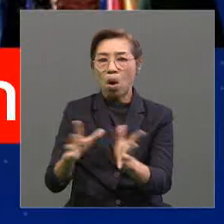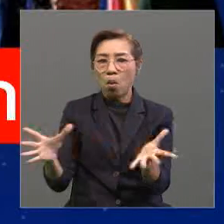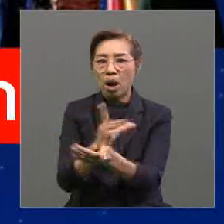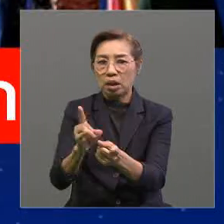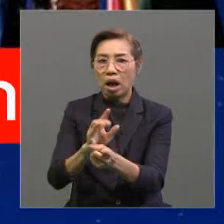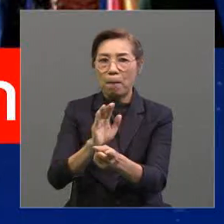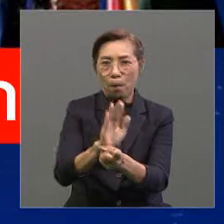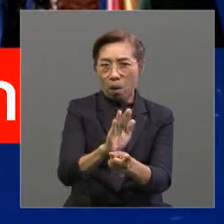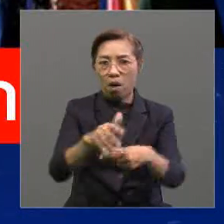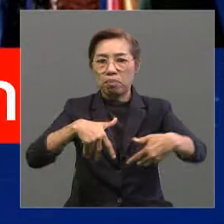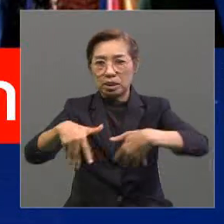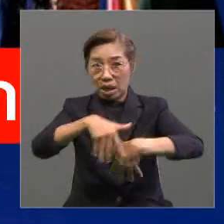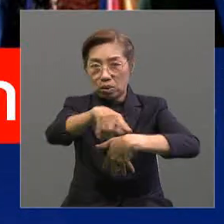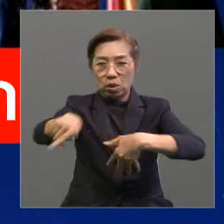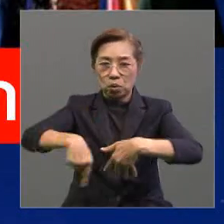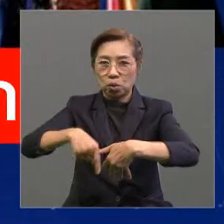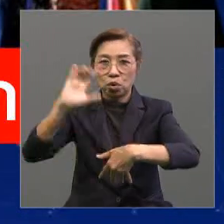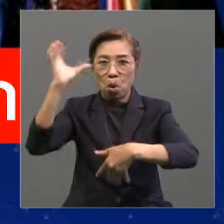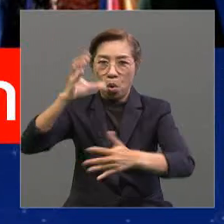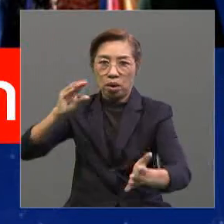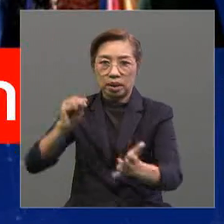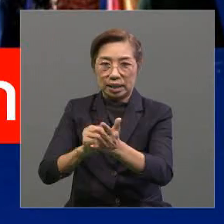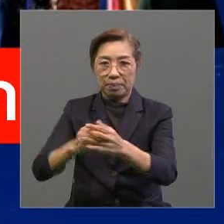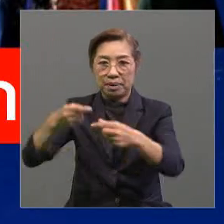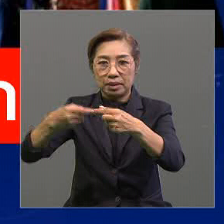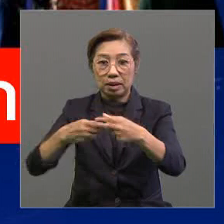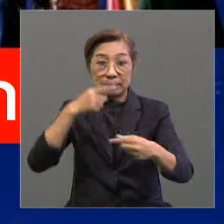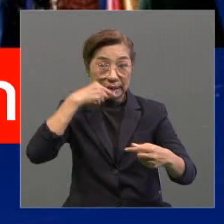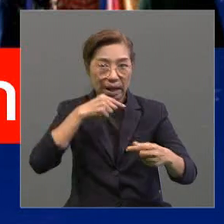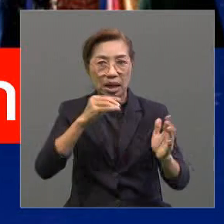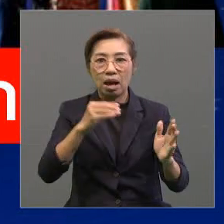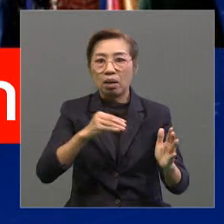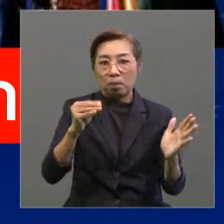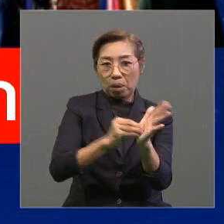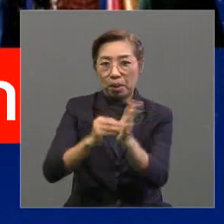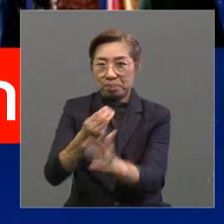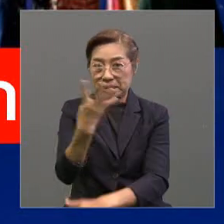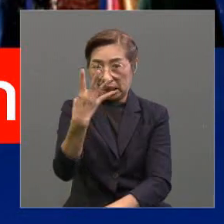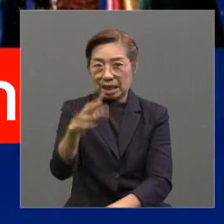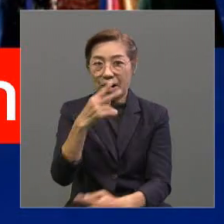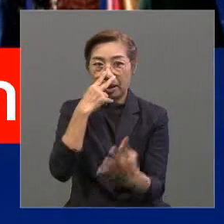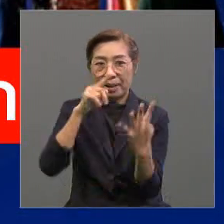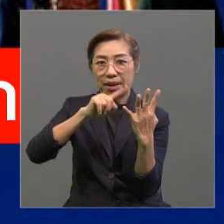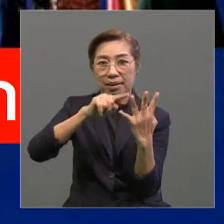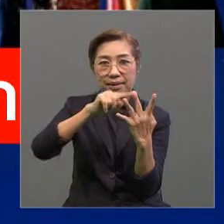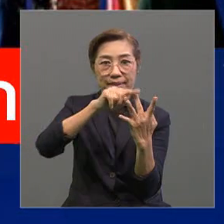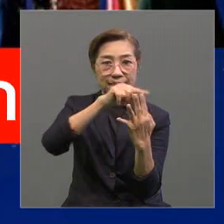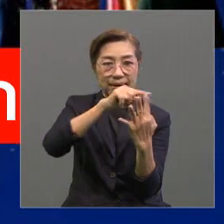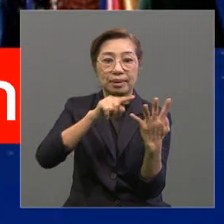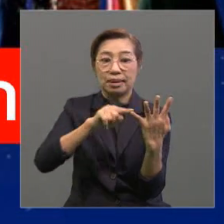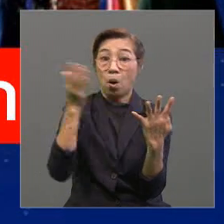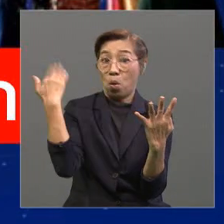ที่จับต้องไม่ได้ของมนุษยชาติลำดับที่ 4ของประเทศไทยเห็นหน้าจอนะครับคุณผู้ชมครับโดยก่อนหน้านี้เนี่ย